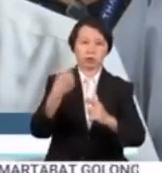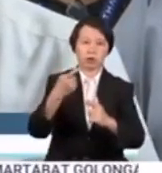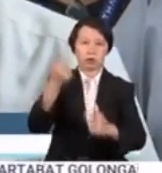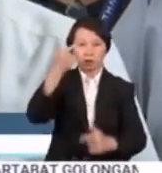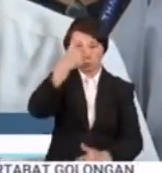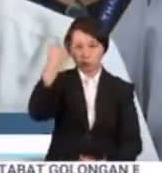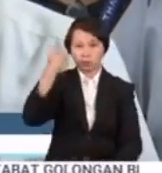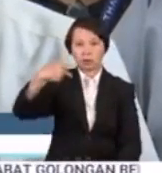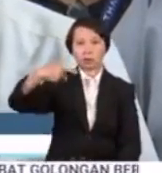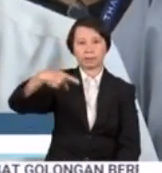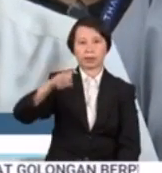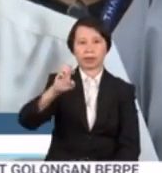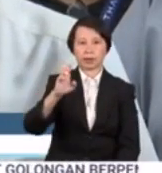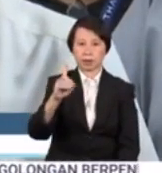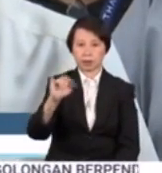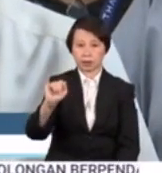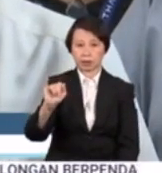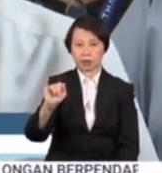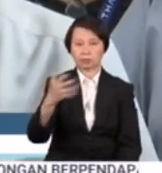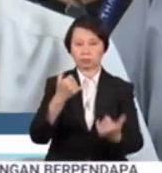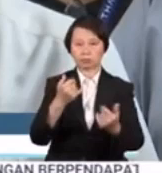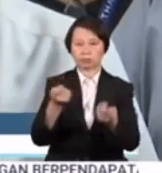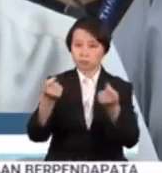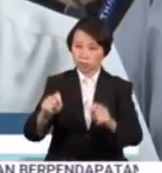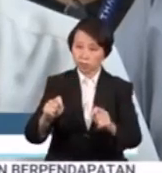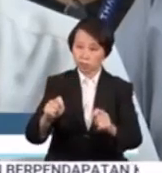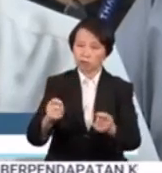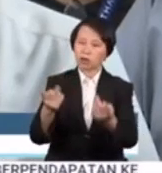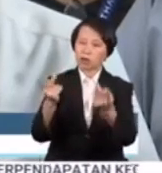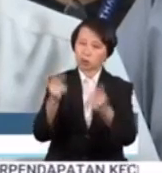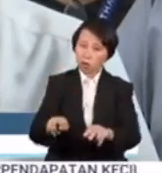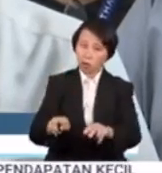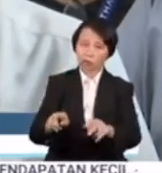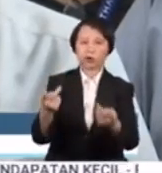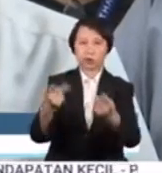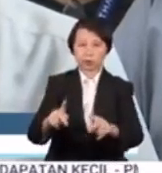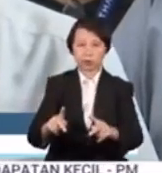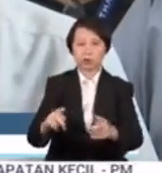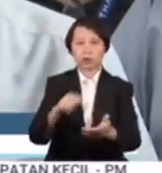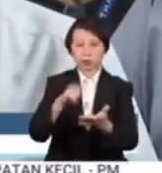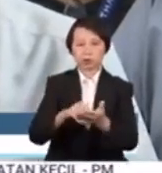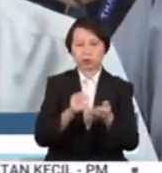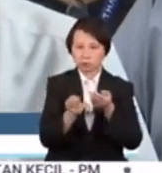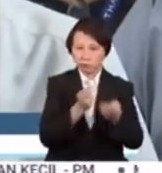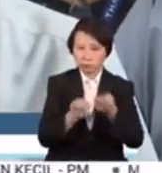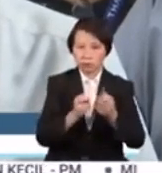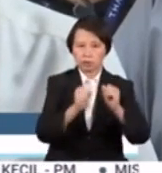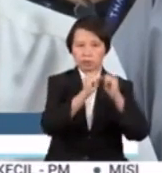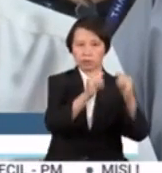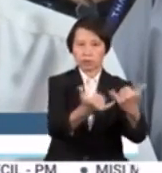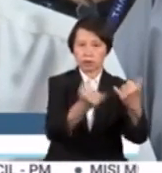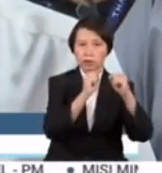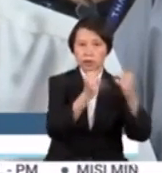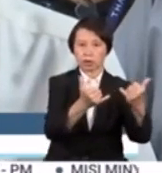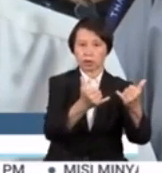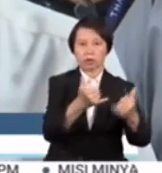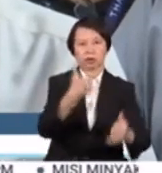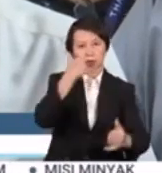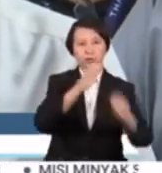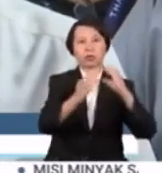dari segi tender dan kontrak, dan ini diusahakan oleh syarikat-syarikat